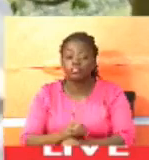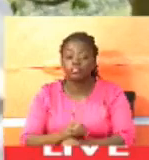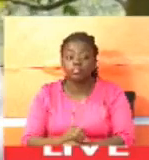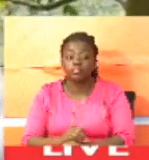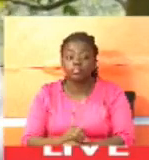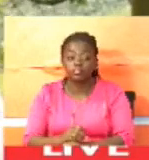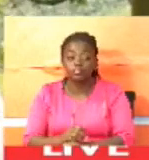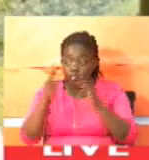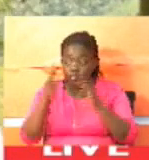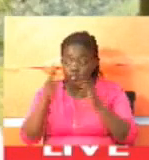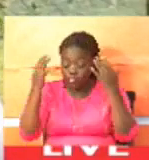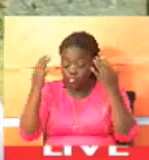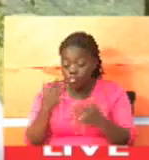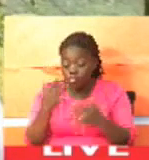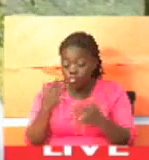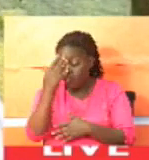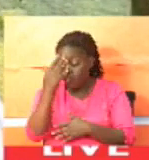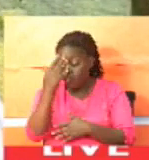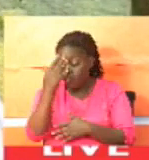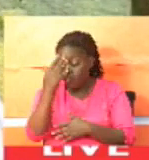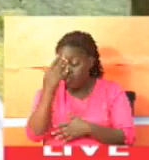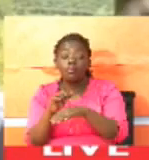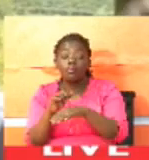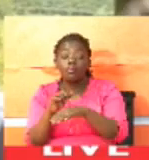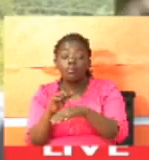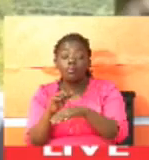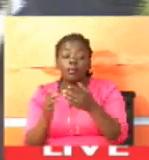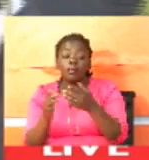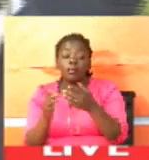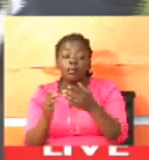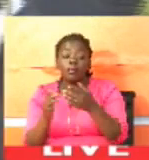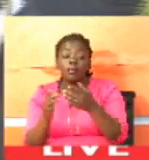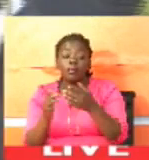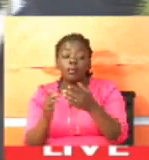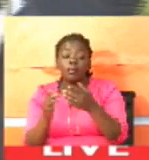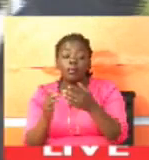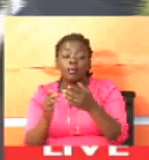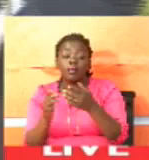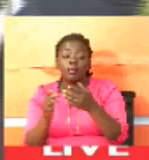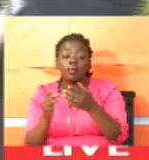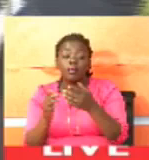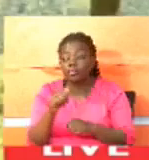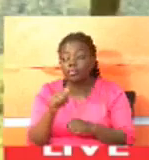Tetumanyi kyatuyisizza naye amazima batutuuzizza wano tulina gyawo n'obulwadde obulala.